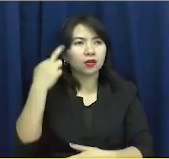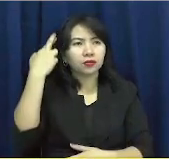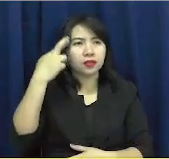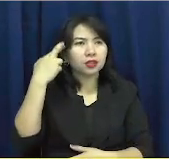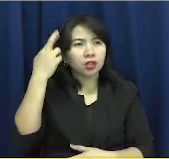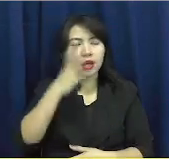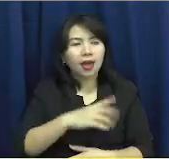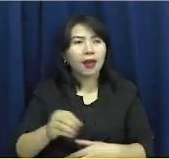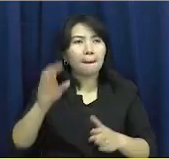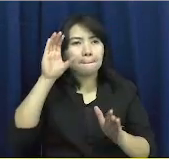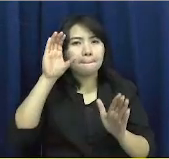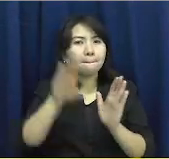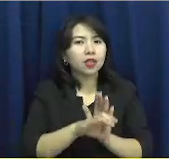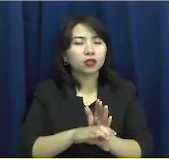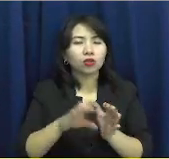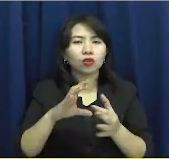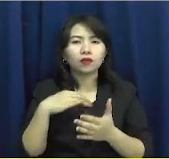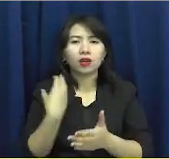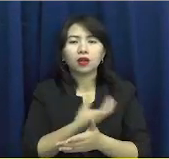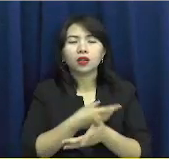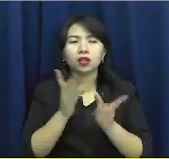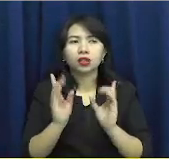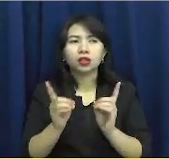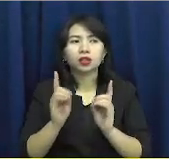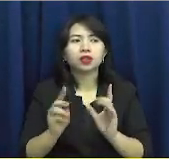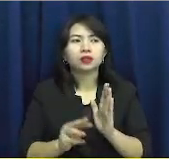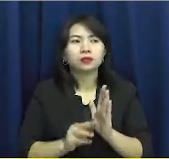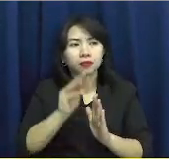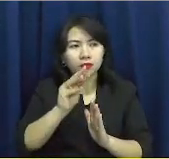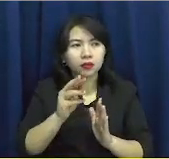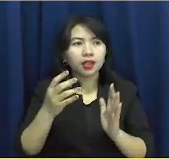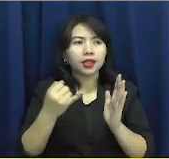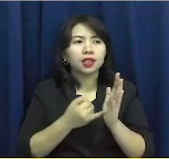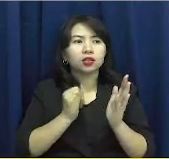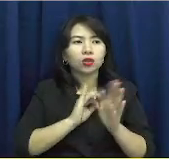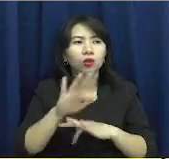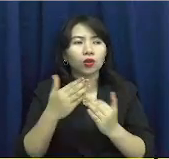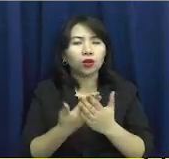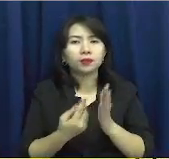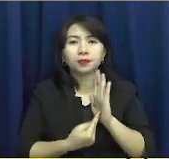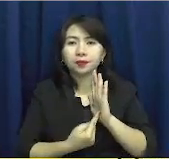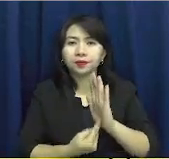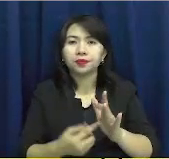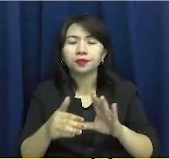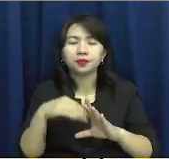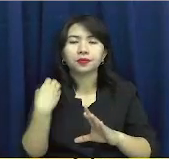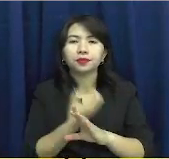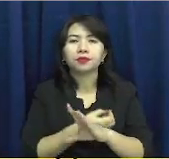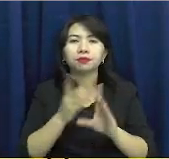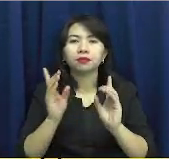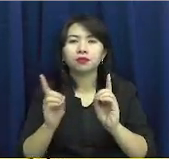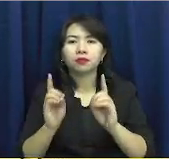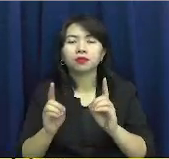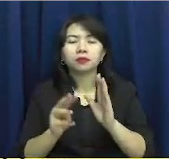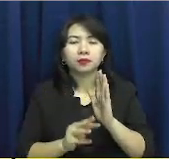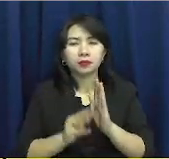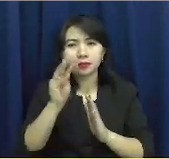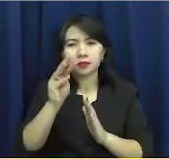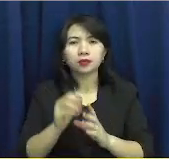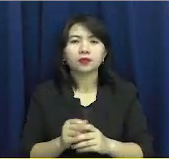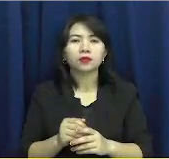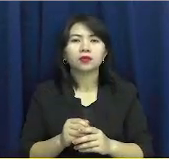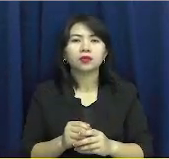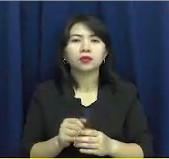the picture of our doctrinal maturity. It's the manifestation of our doctrinal maturity pagdating sa